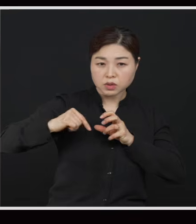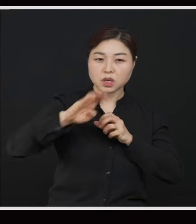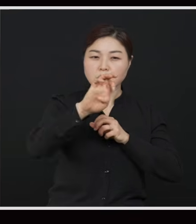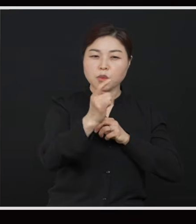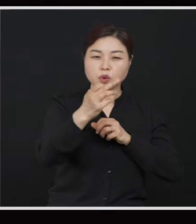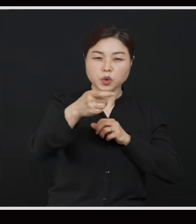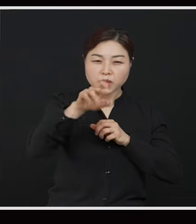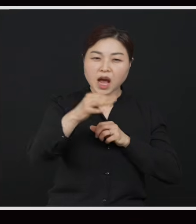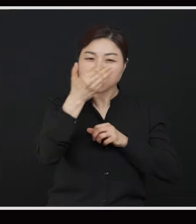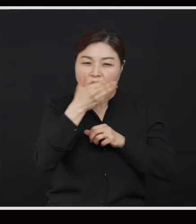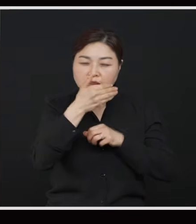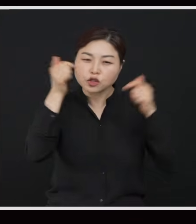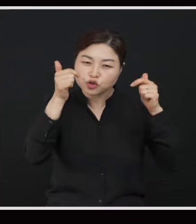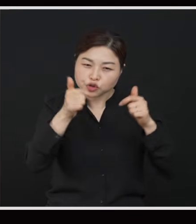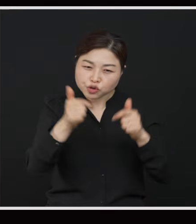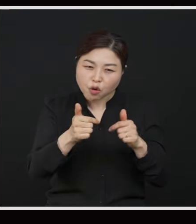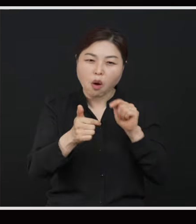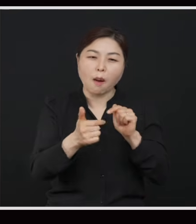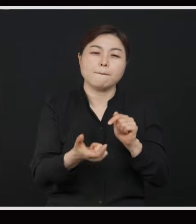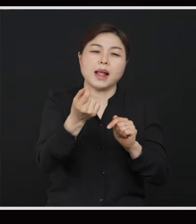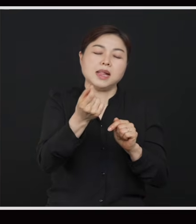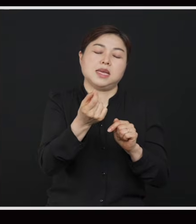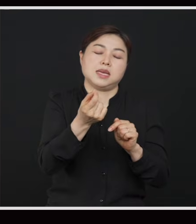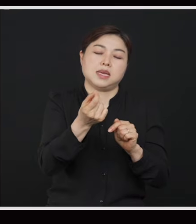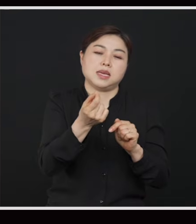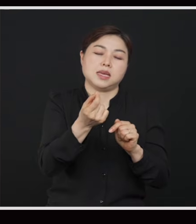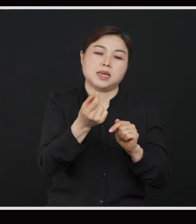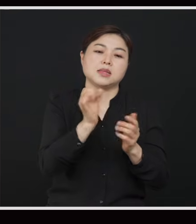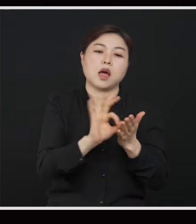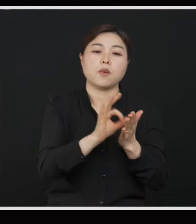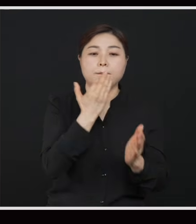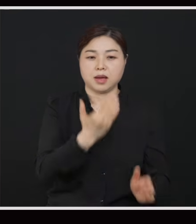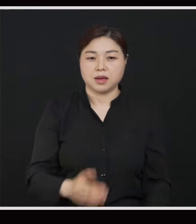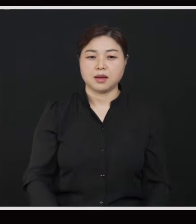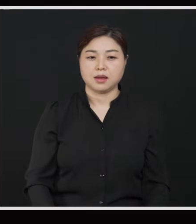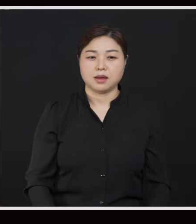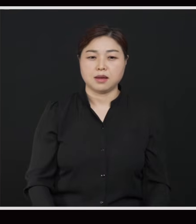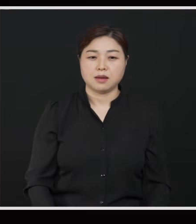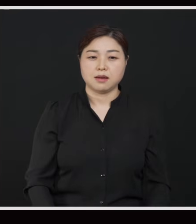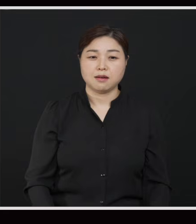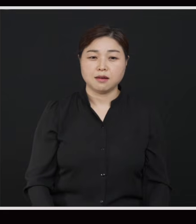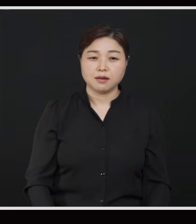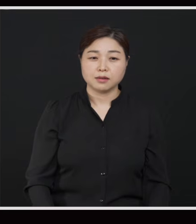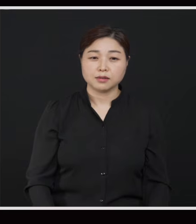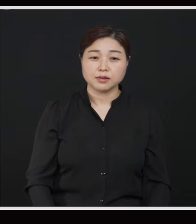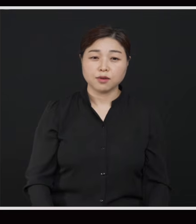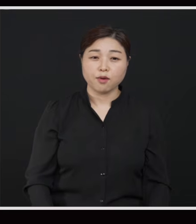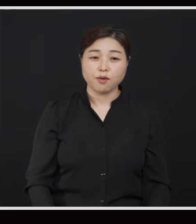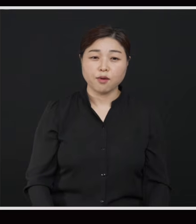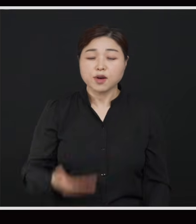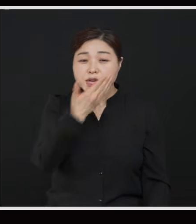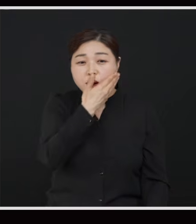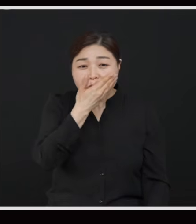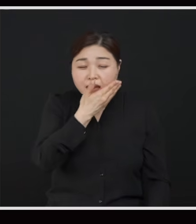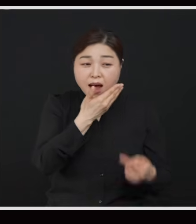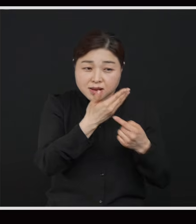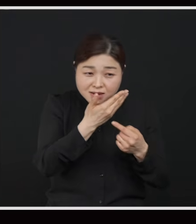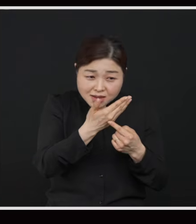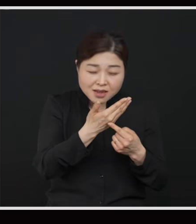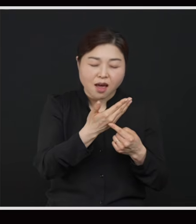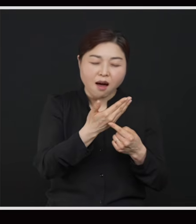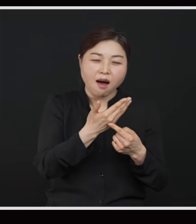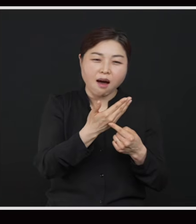근육처럼 포도당 영양분을 빨리 연소하는 조직이 없어요. 그 안에 영양분